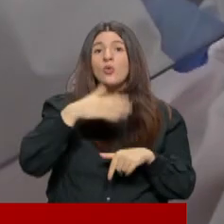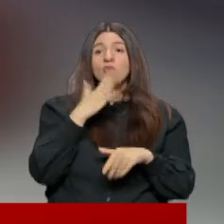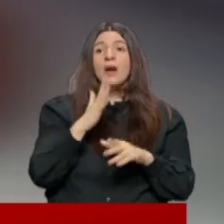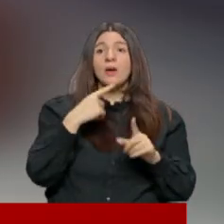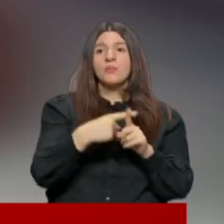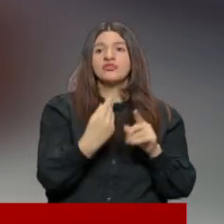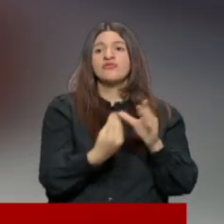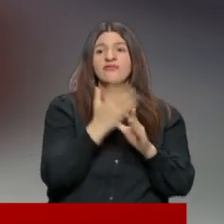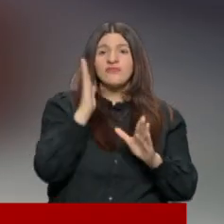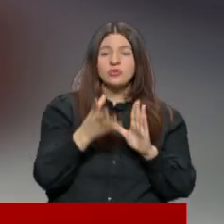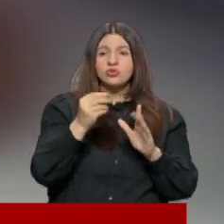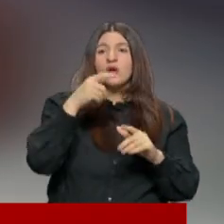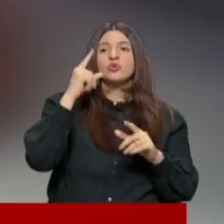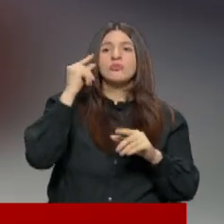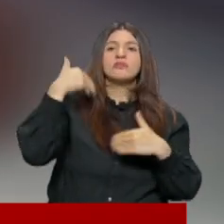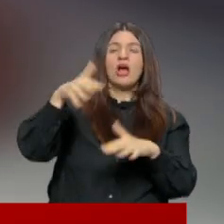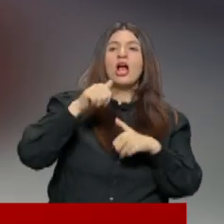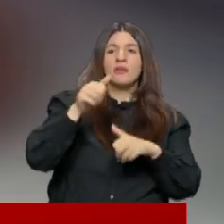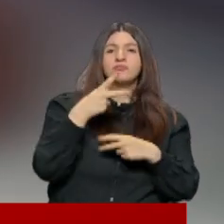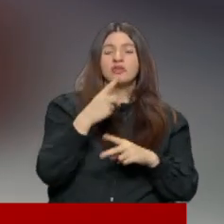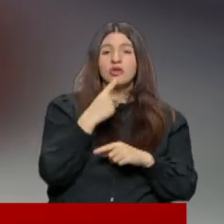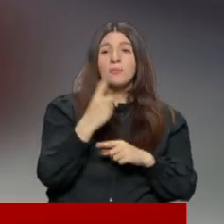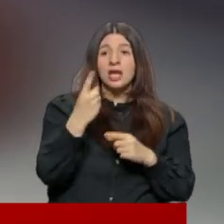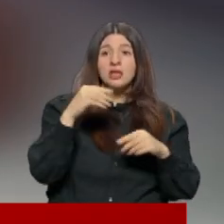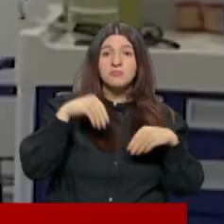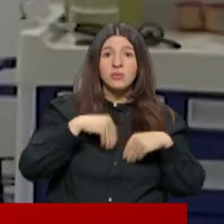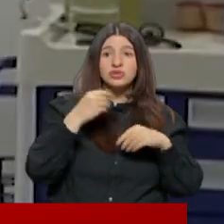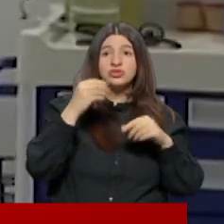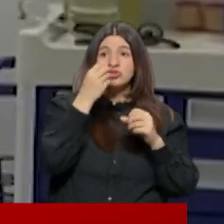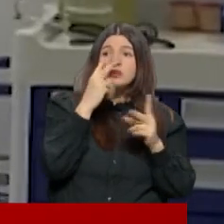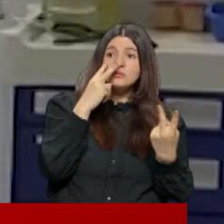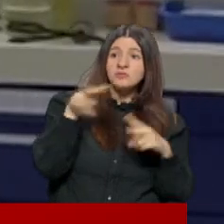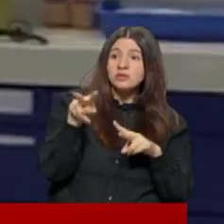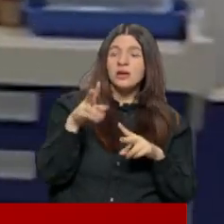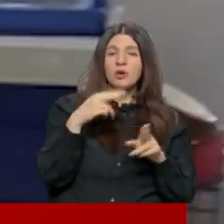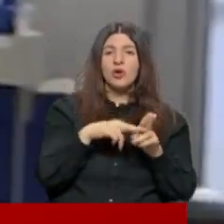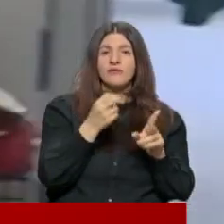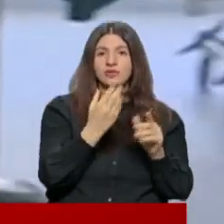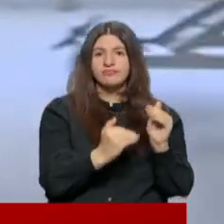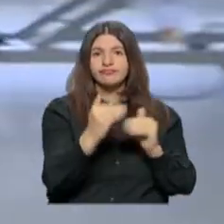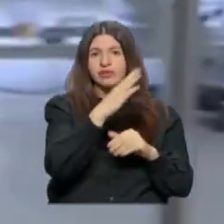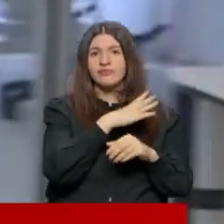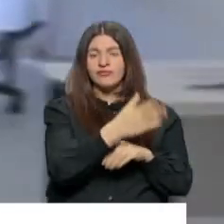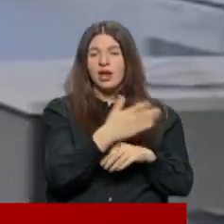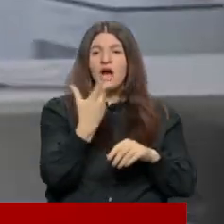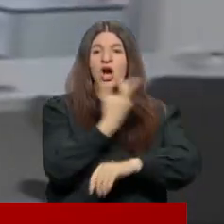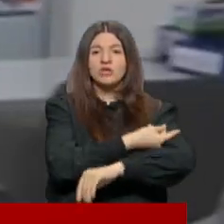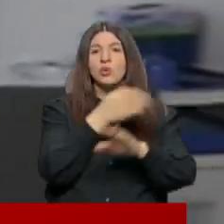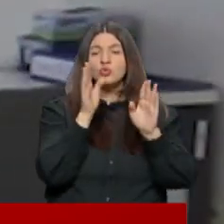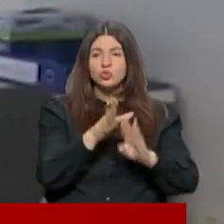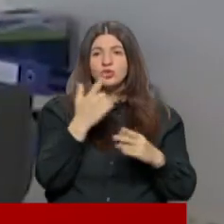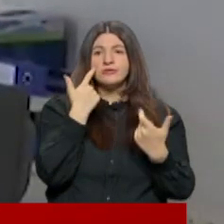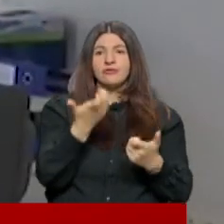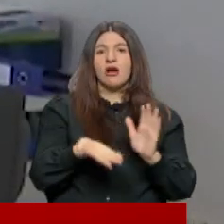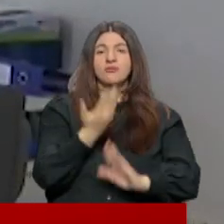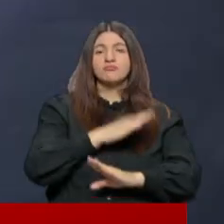artarsa getirilebileceğini söylüyor uzmanlar. Gözler bir anda maymun çiçeğine çevrilse de koronavirüs vakalarında da artış var. Aşılama durdu,